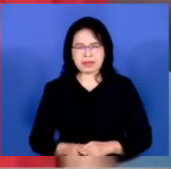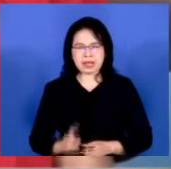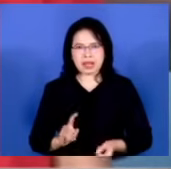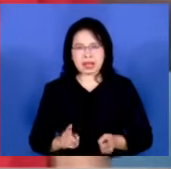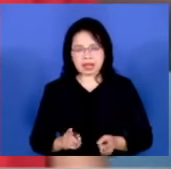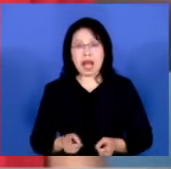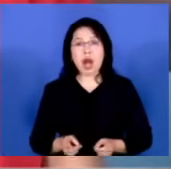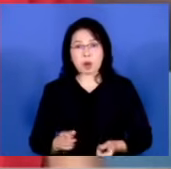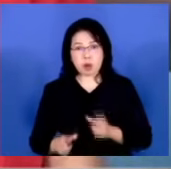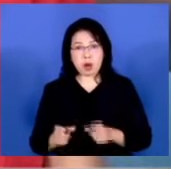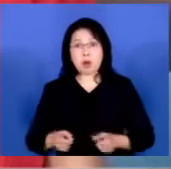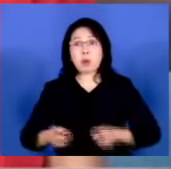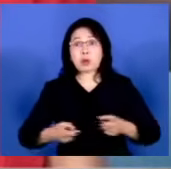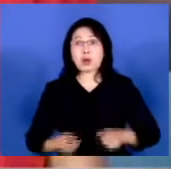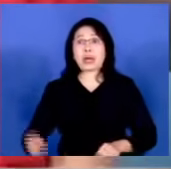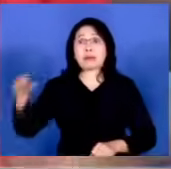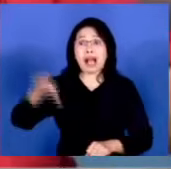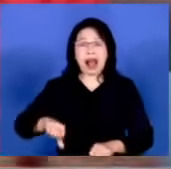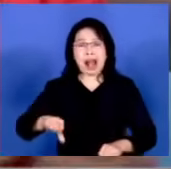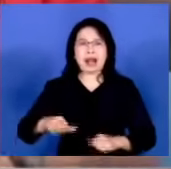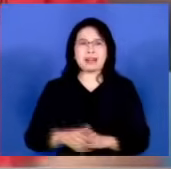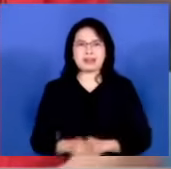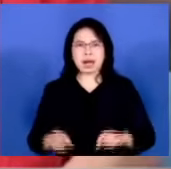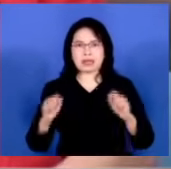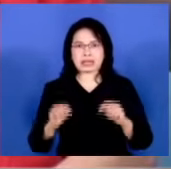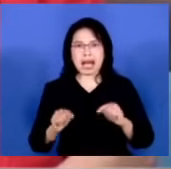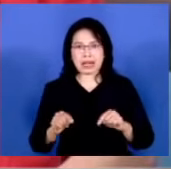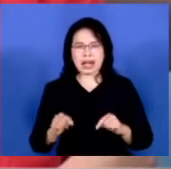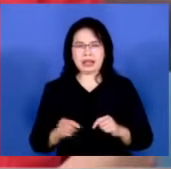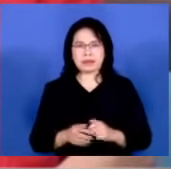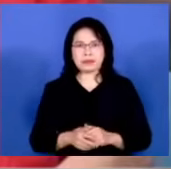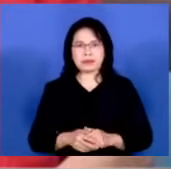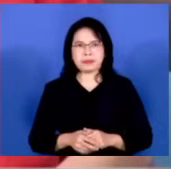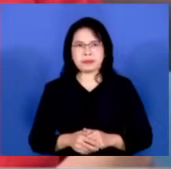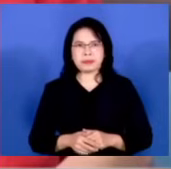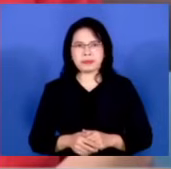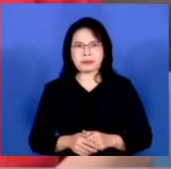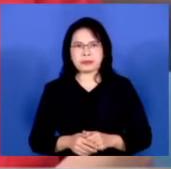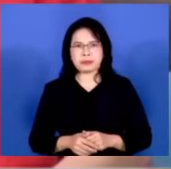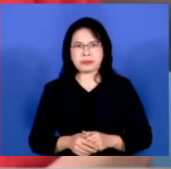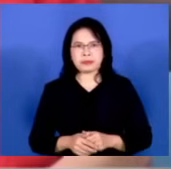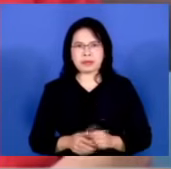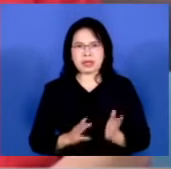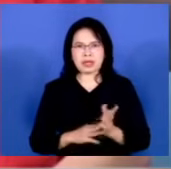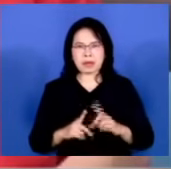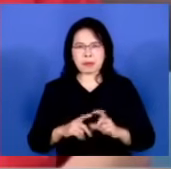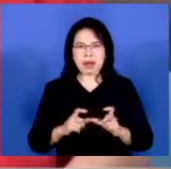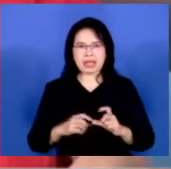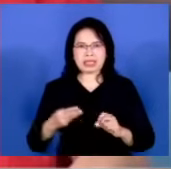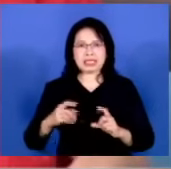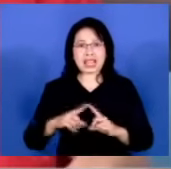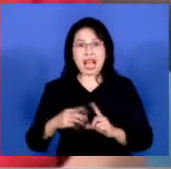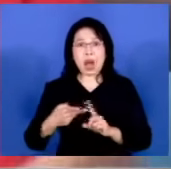melulu ah sekarang Masia Feli mulai menghalalkan semua